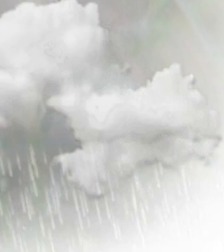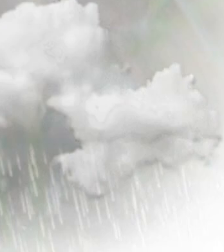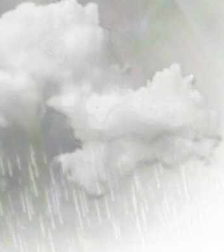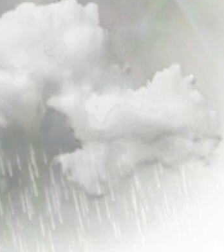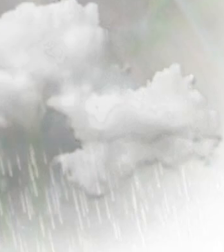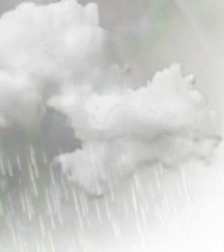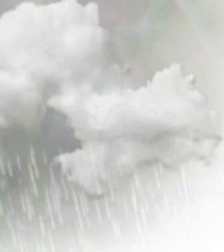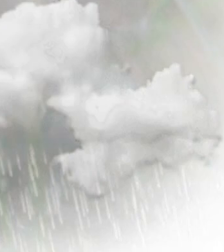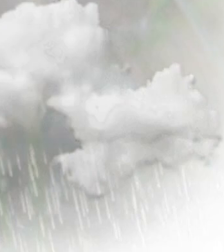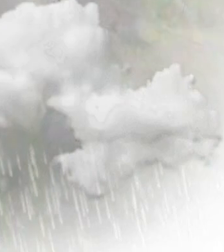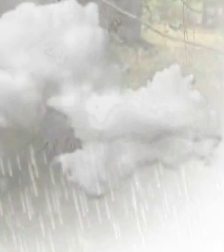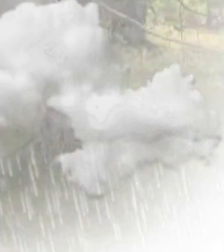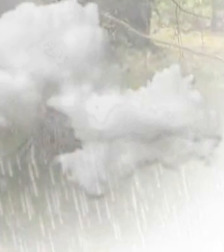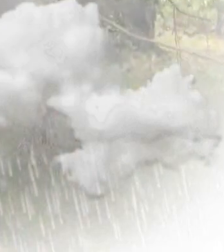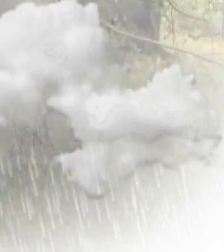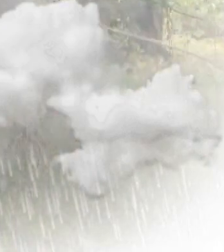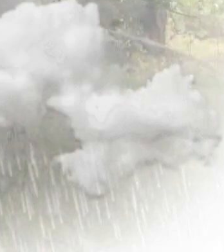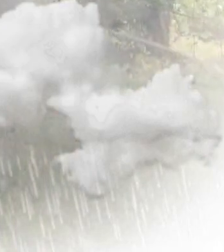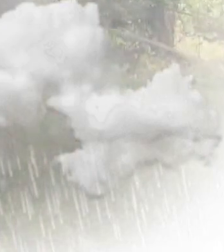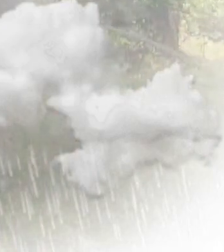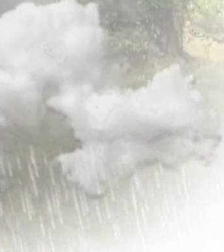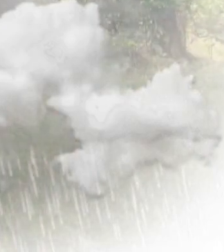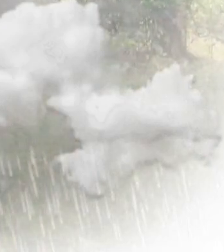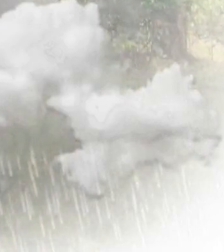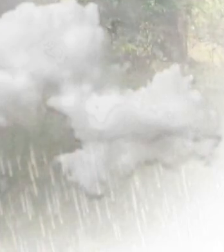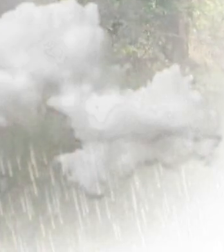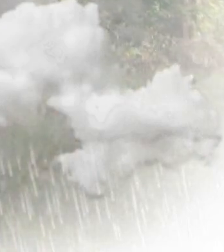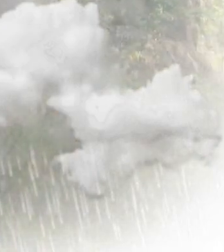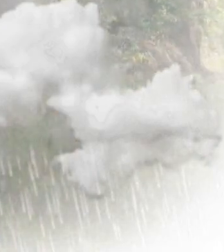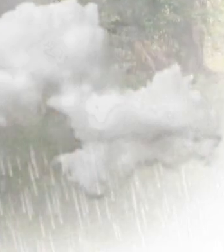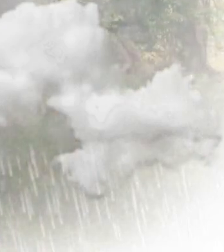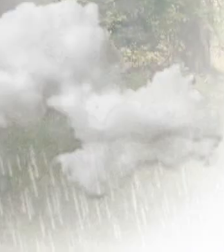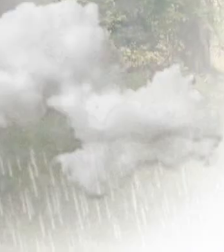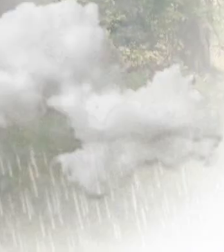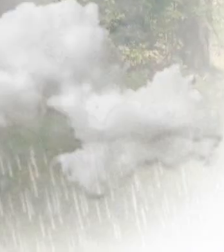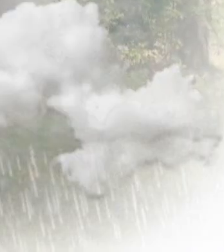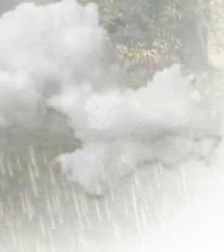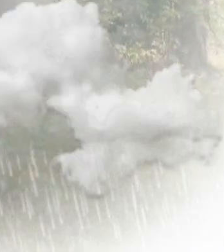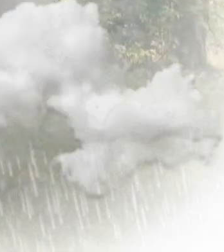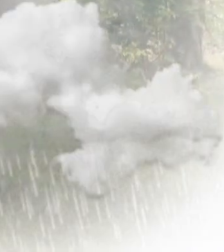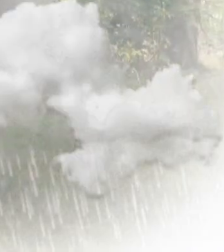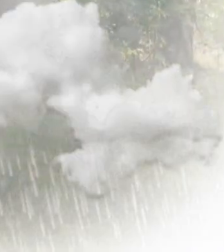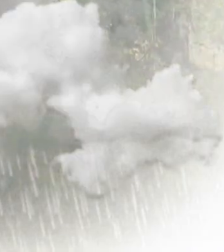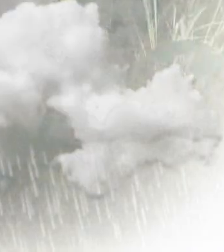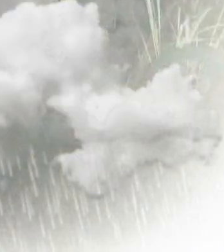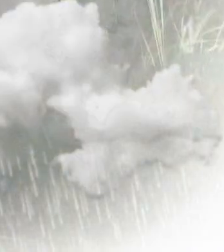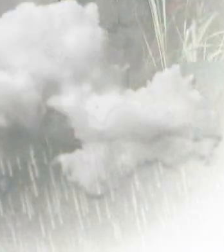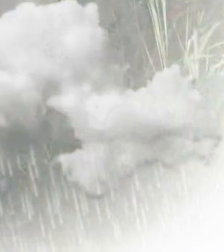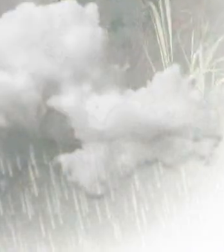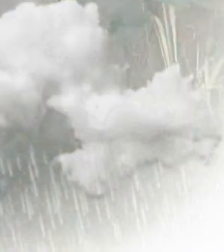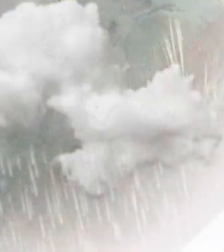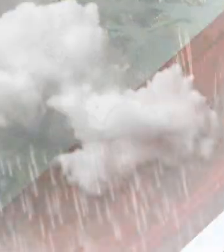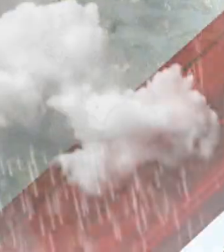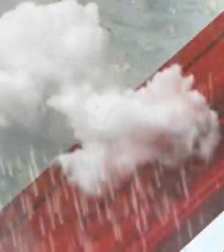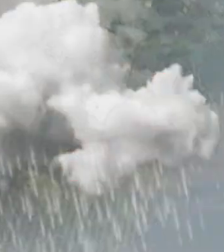52 процента днем и 72 вечером жуликом у всех метро логичных дадены хадж его и мая температура по ветра на